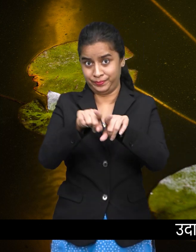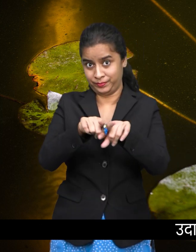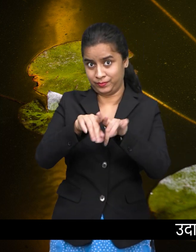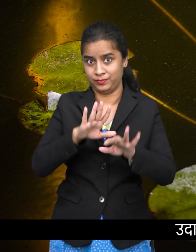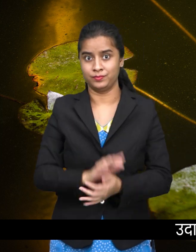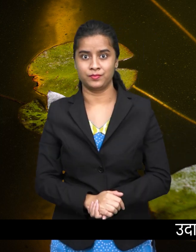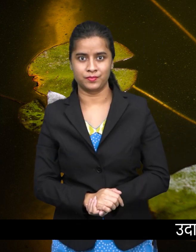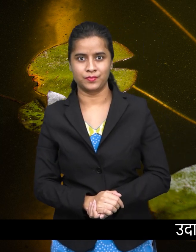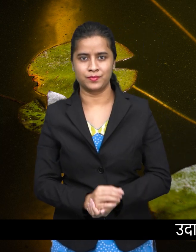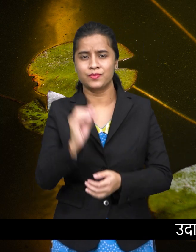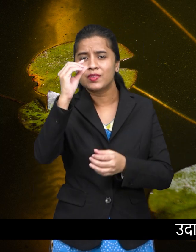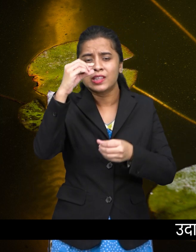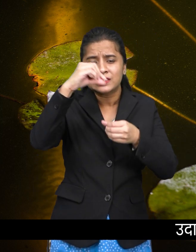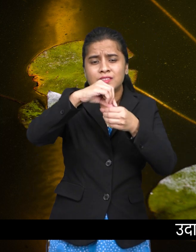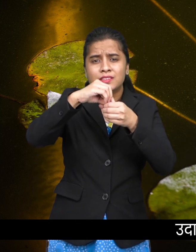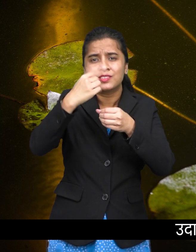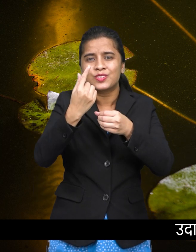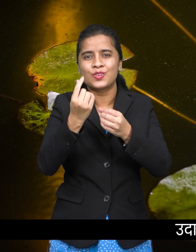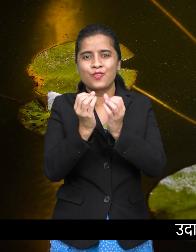उदाहरणार्थ कमळाच्या बिया.